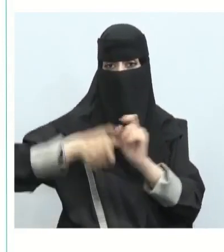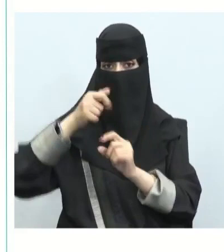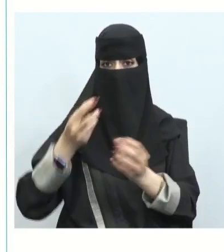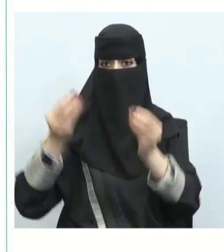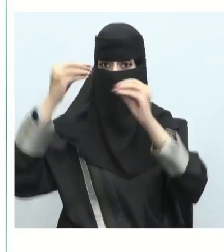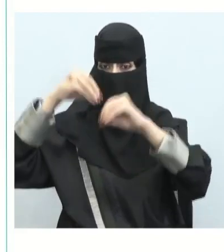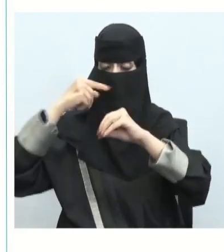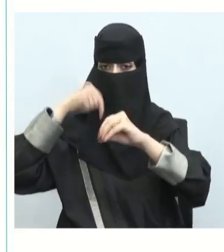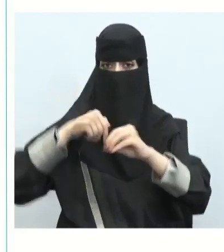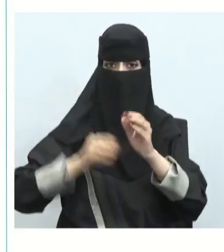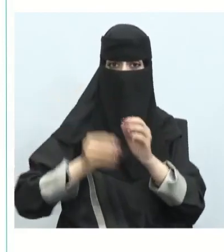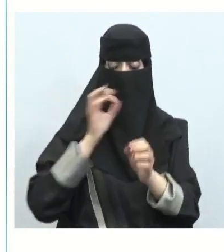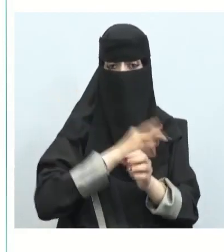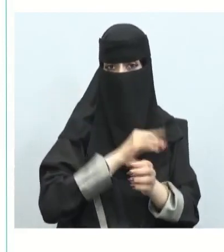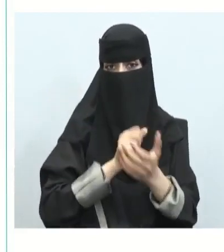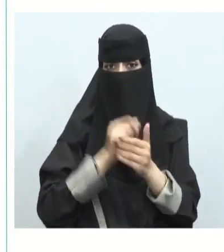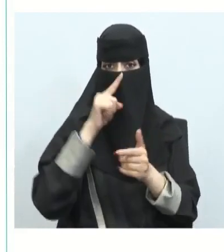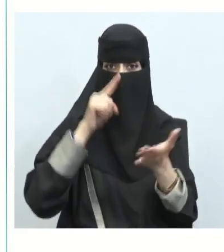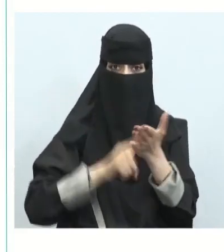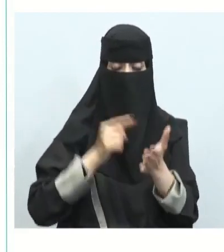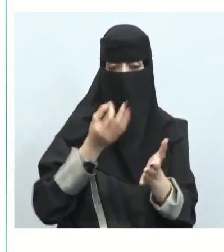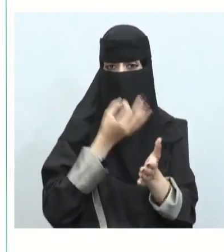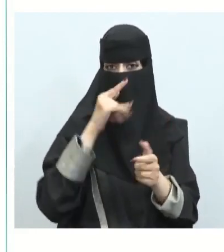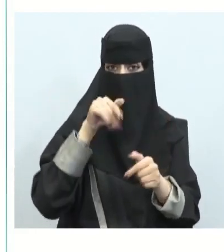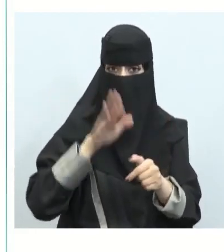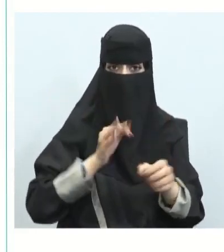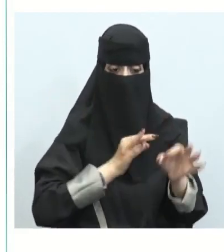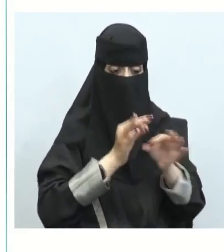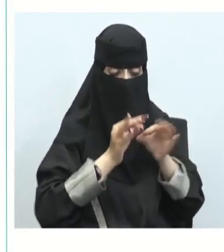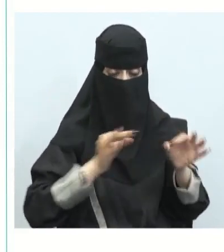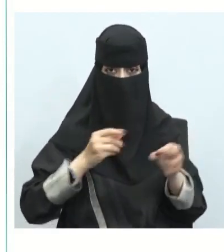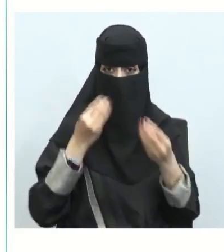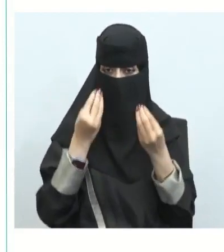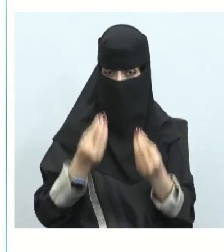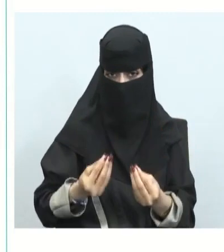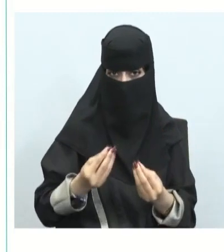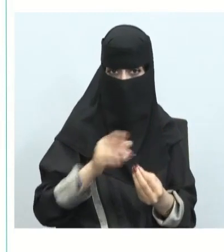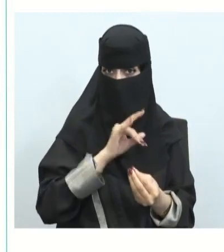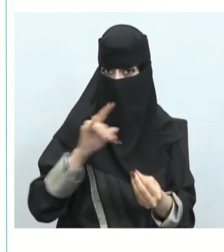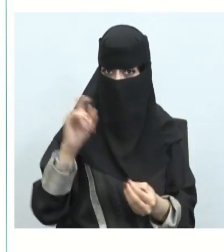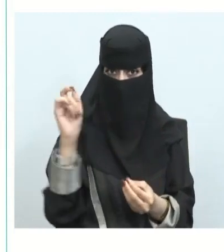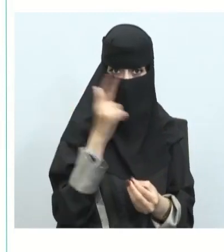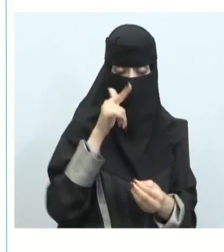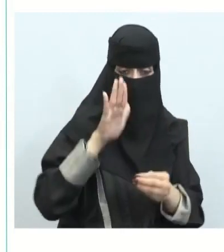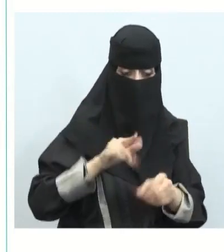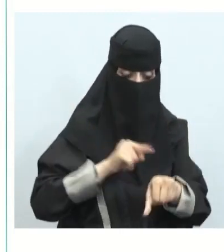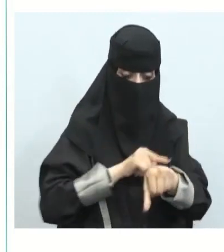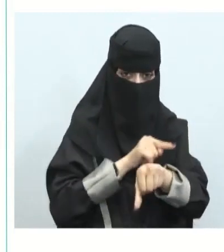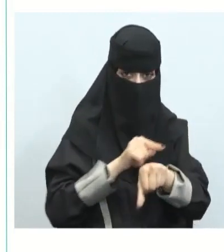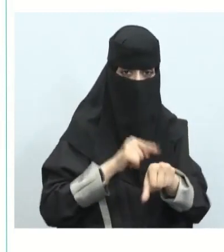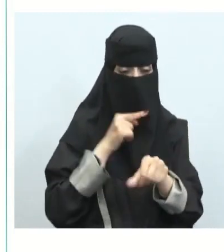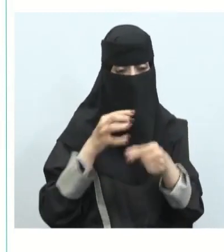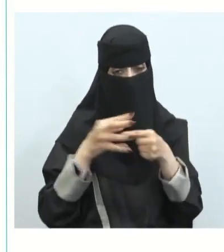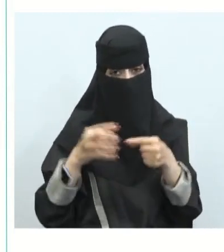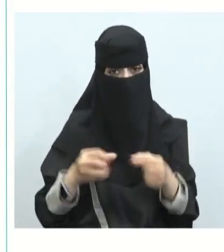وزياده انتاجيته ولا بد من القول ان التخطيط ببض وبدون عجله يسمح بتوفير الوقت وبتقليل